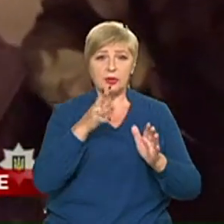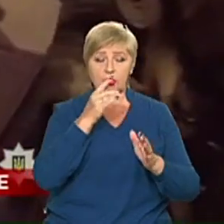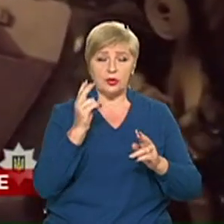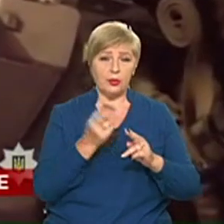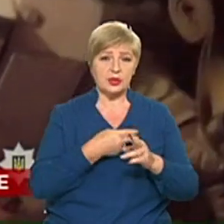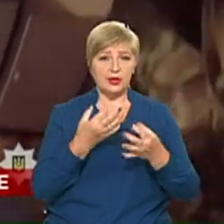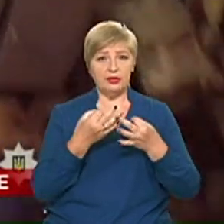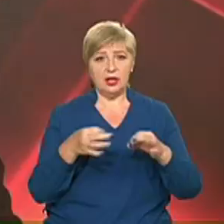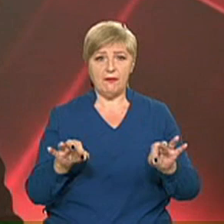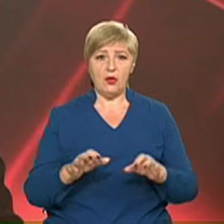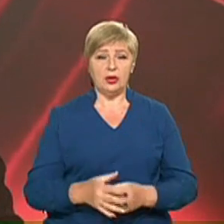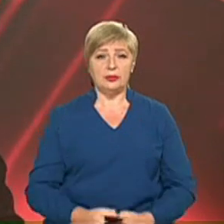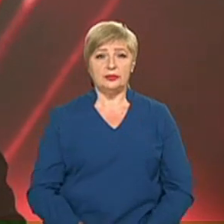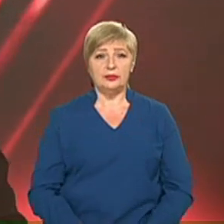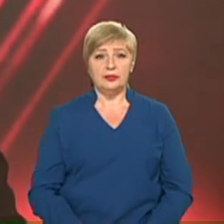позбавлення волі.